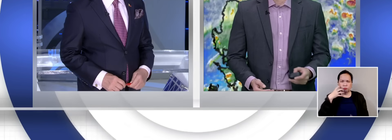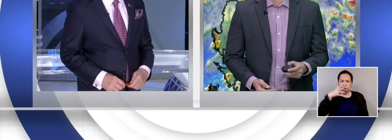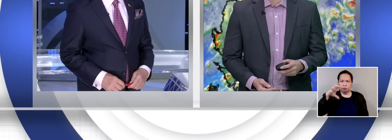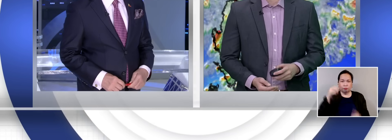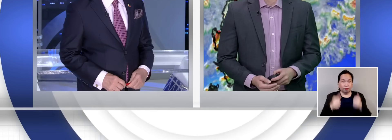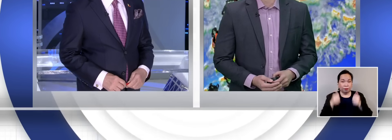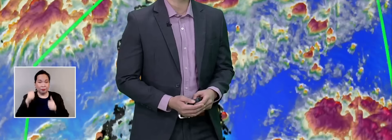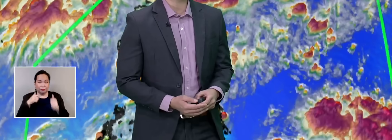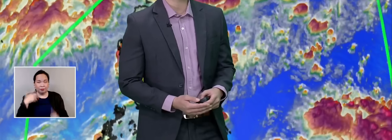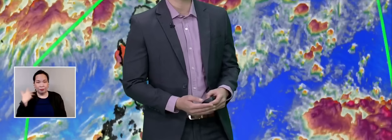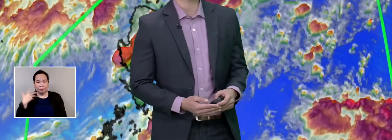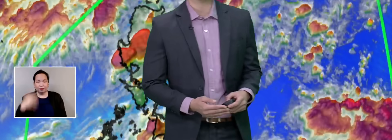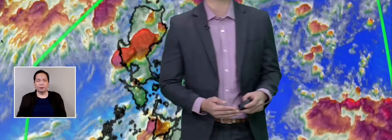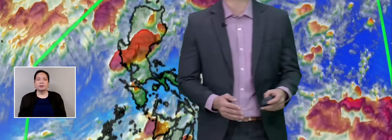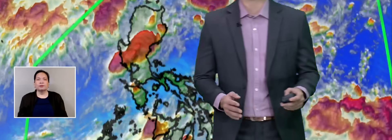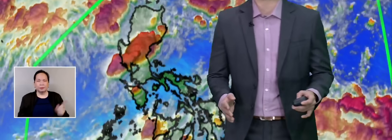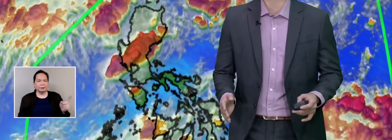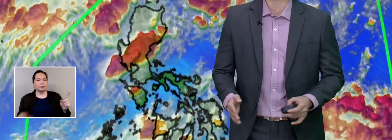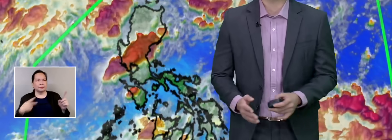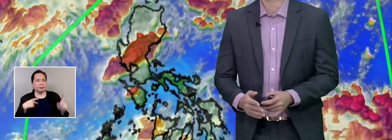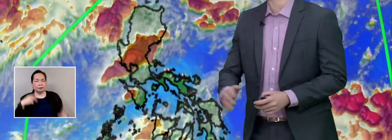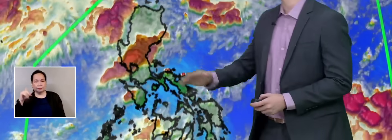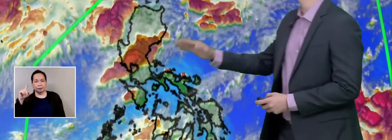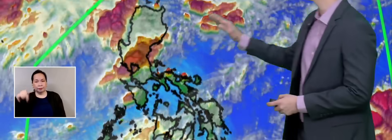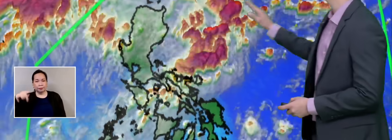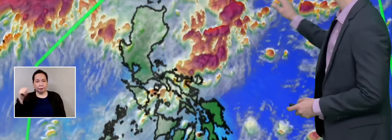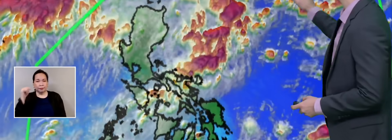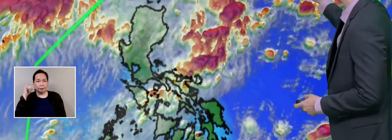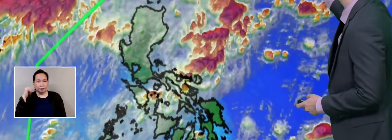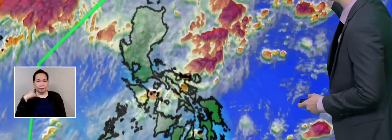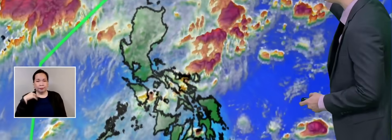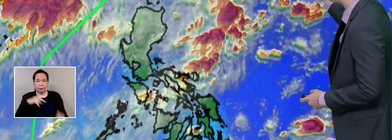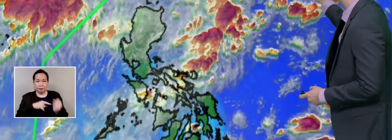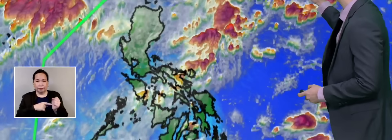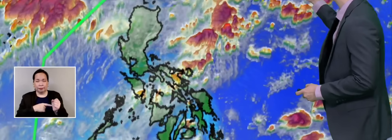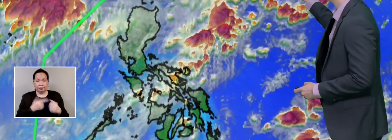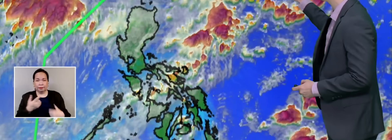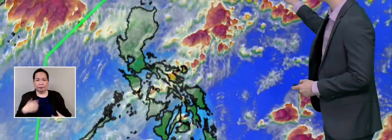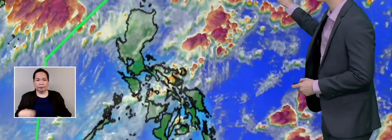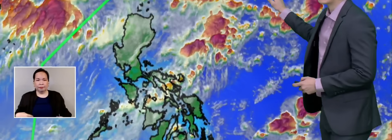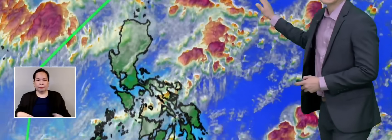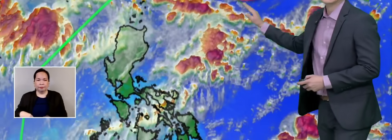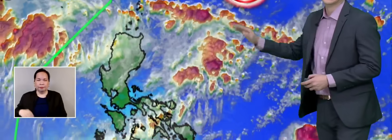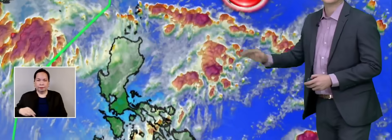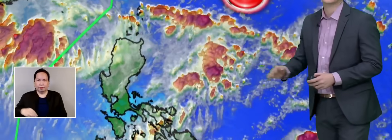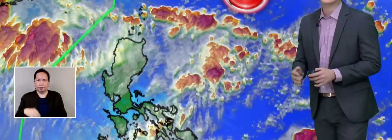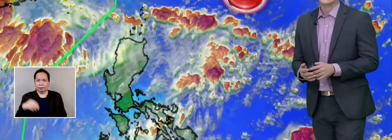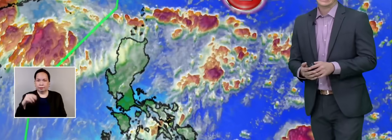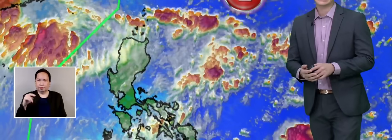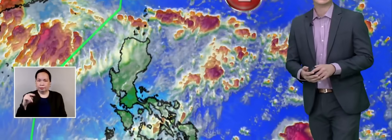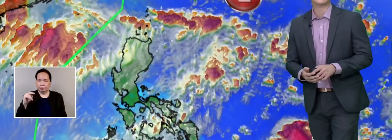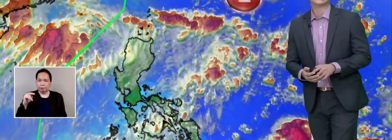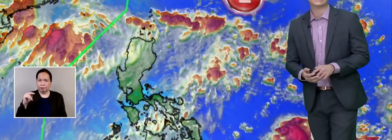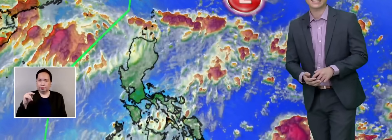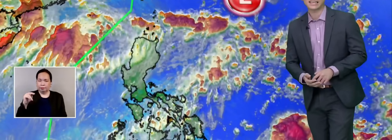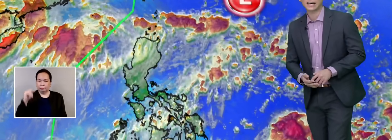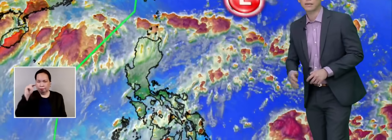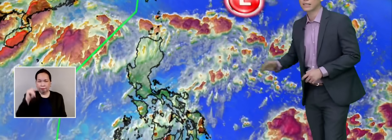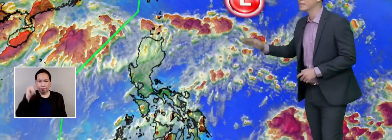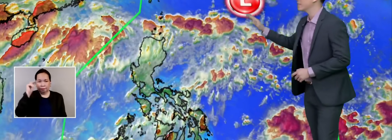Kabayan, isang low pressure area ang nabuo kahapon sa hilagang bahagi ng Philippine Sea at kaninang hapon ito ay nasa layong